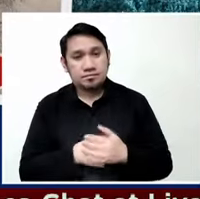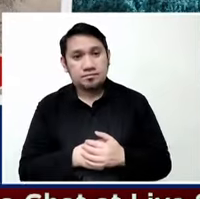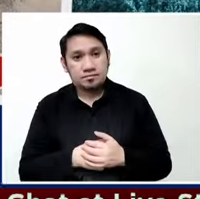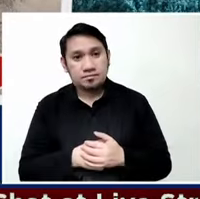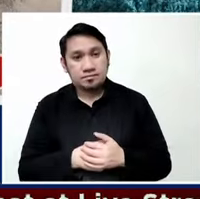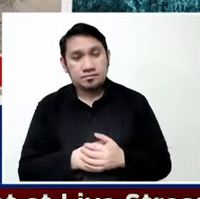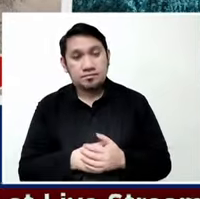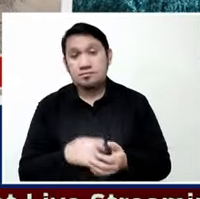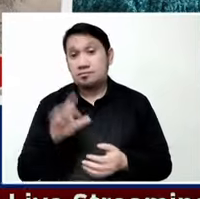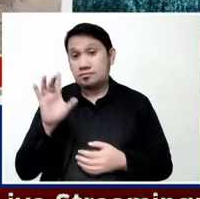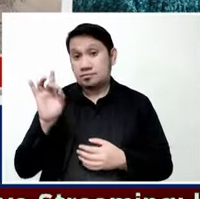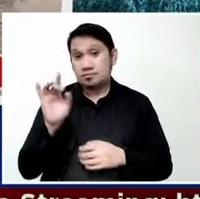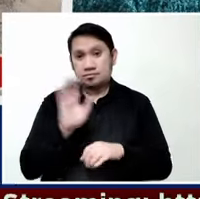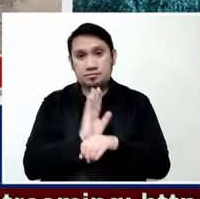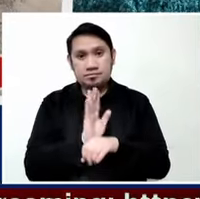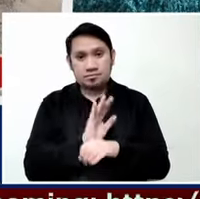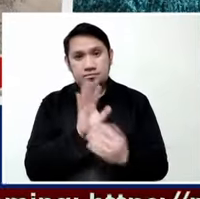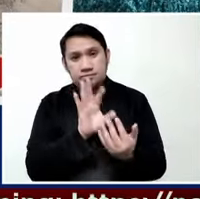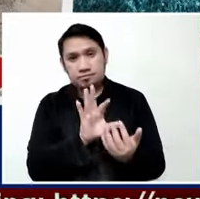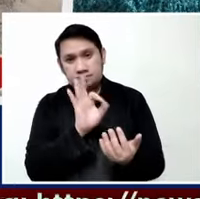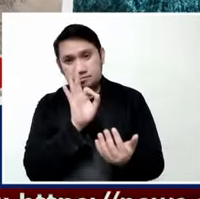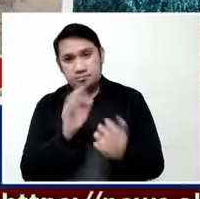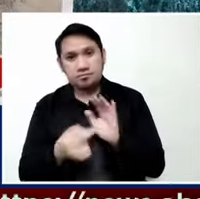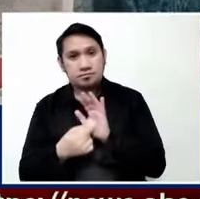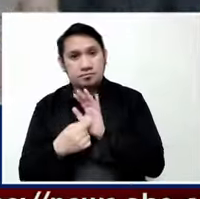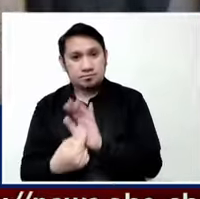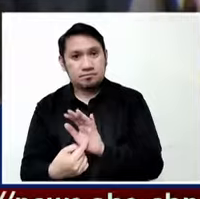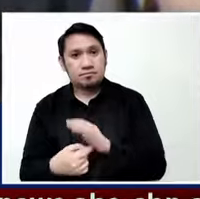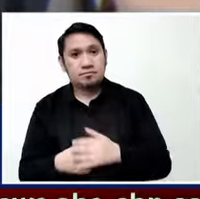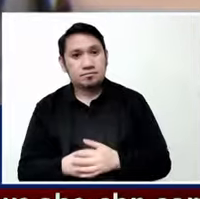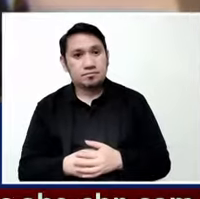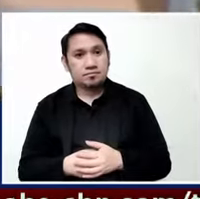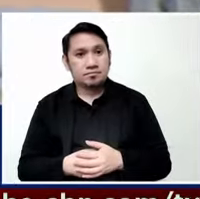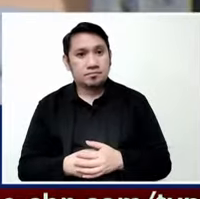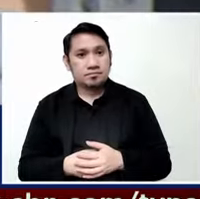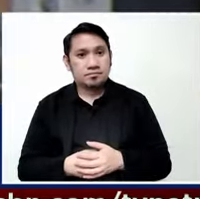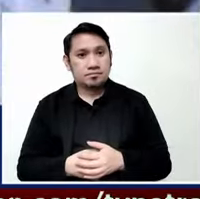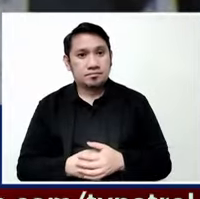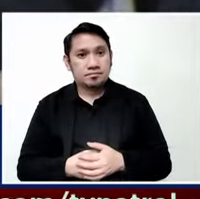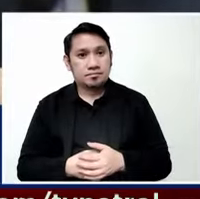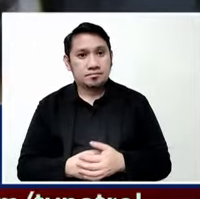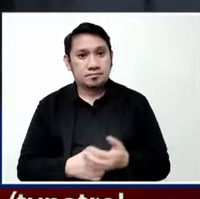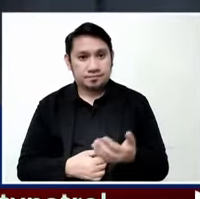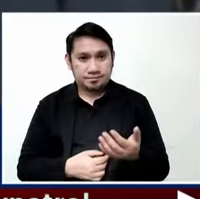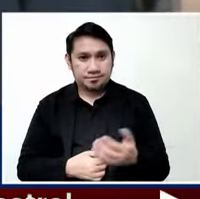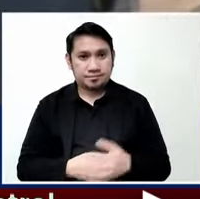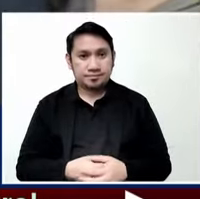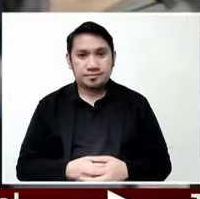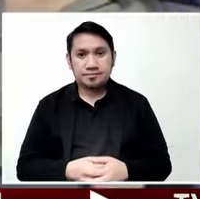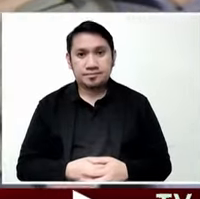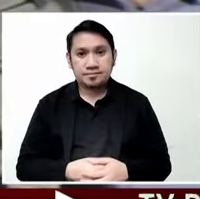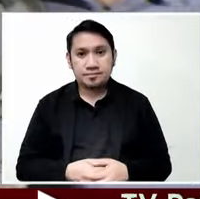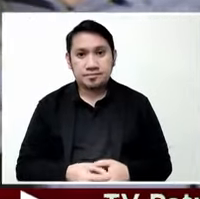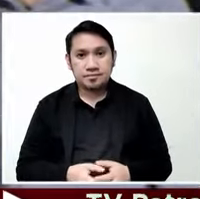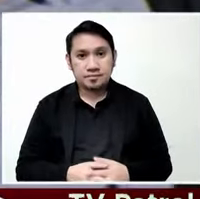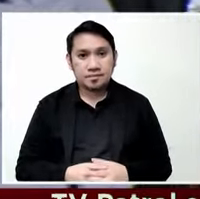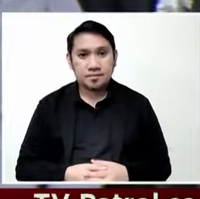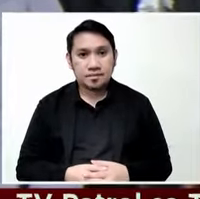sa walong pelikulang napili na ipalabas sa gala. MJ Felipe, ABS-CBN News.